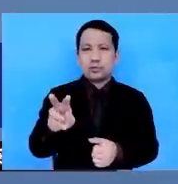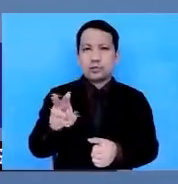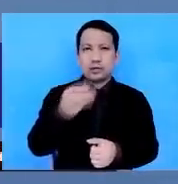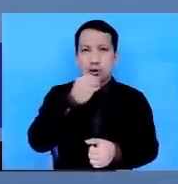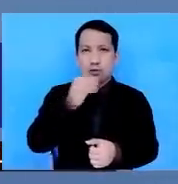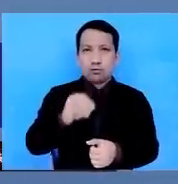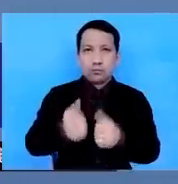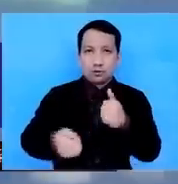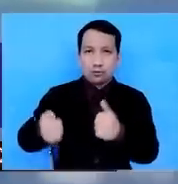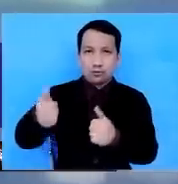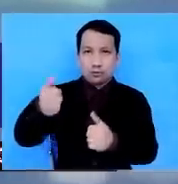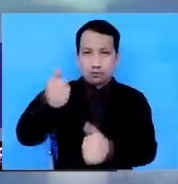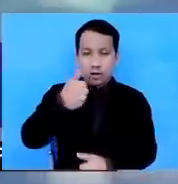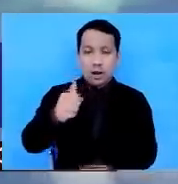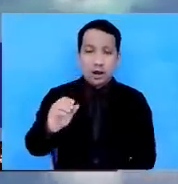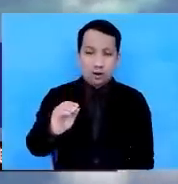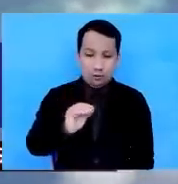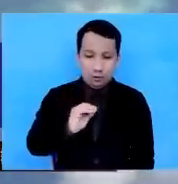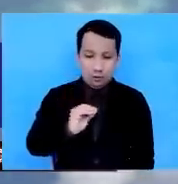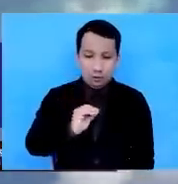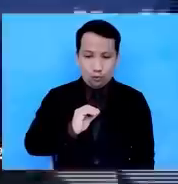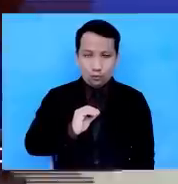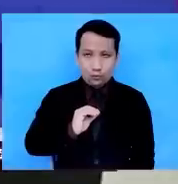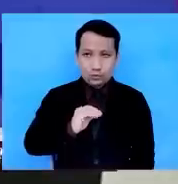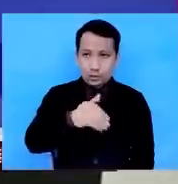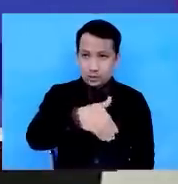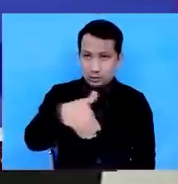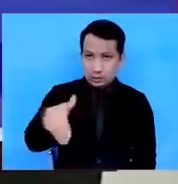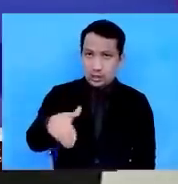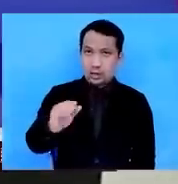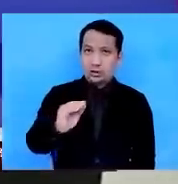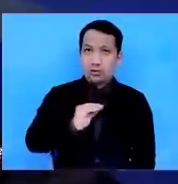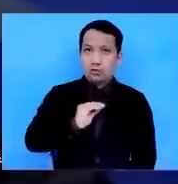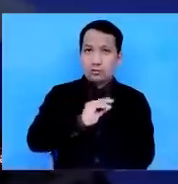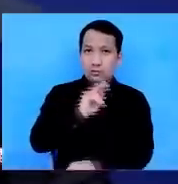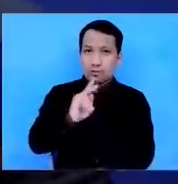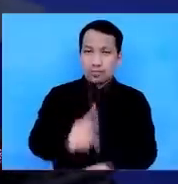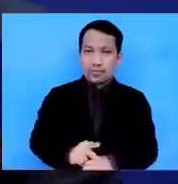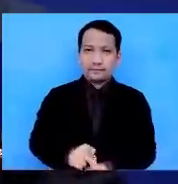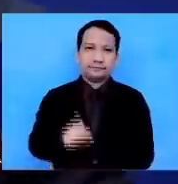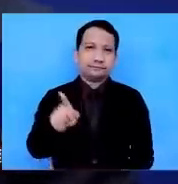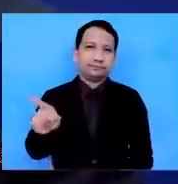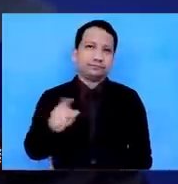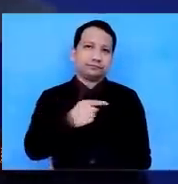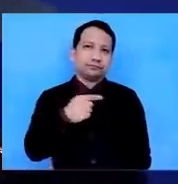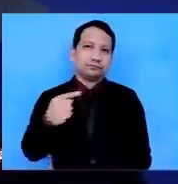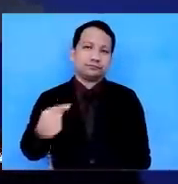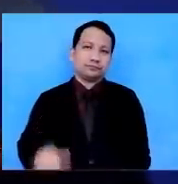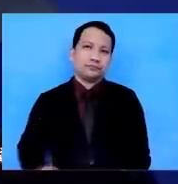na nagsasabing atin ang teritoryong inaangkin nila. Pero ang China,